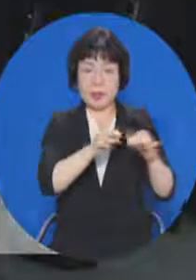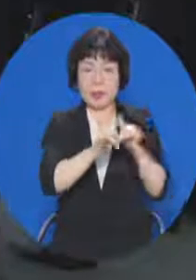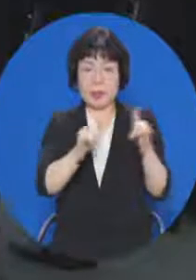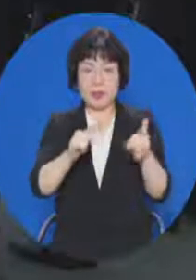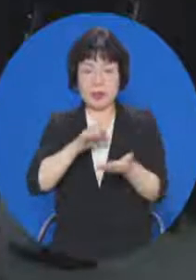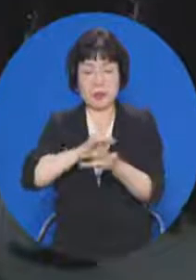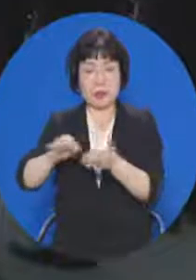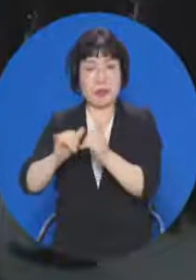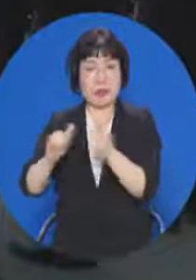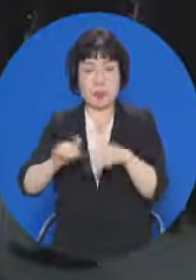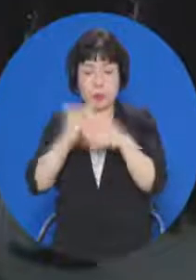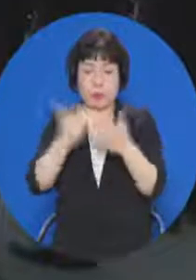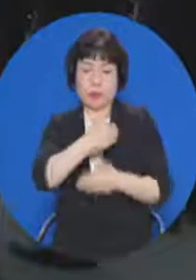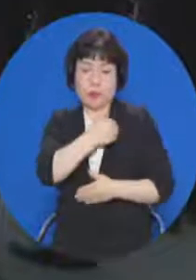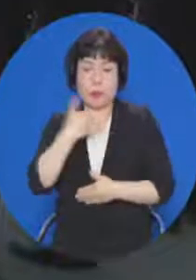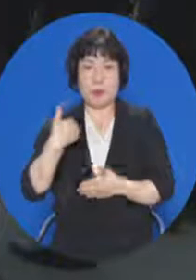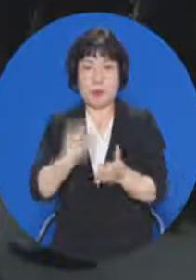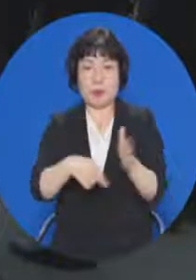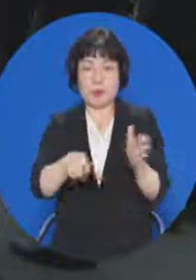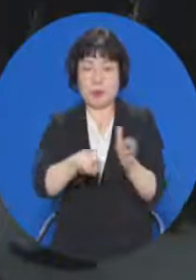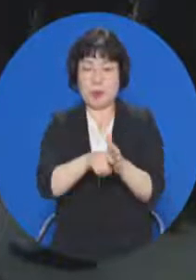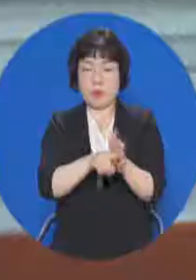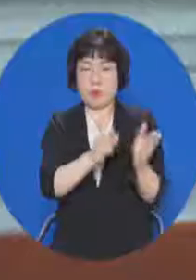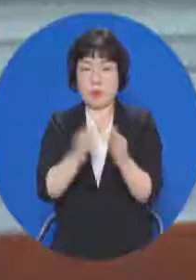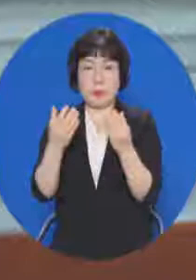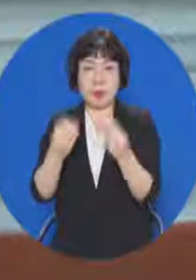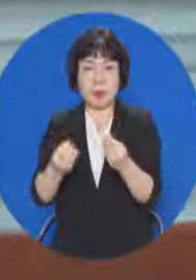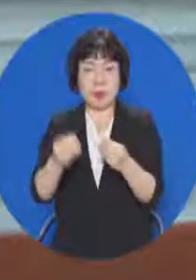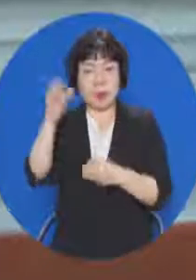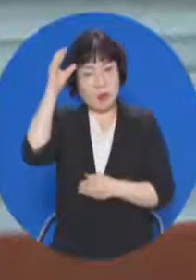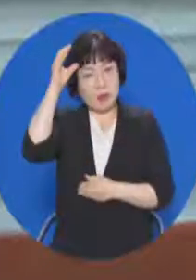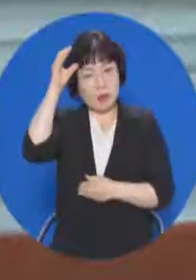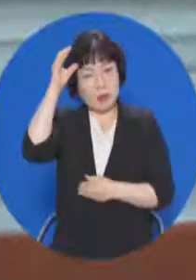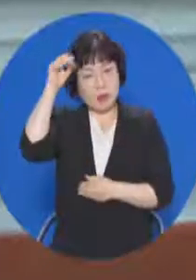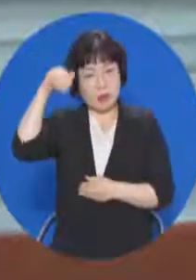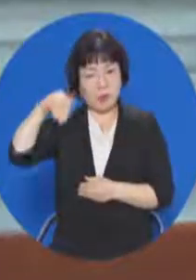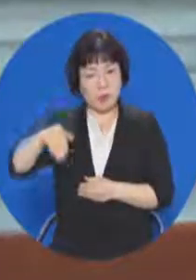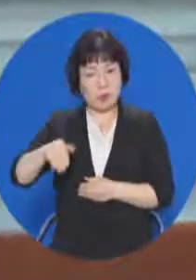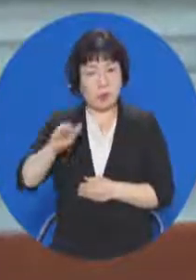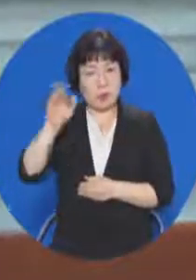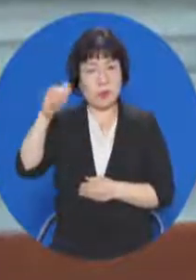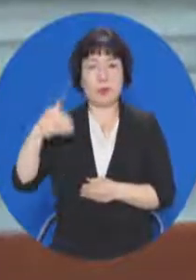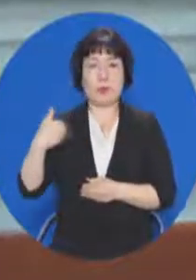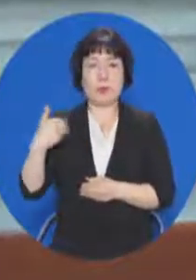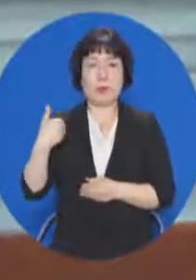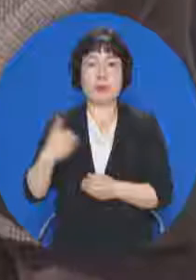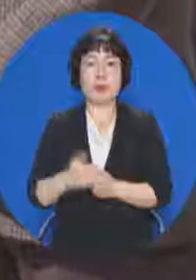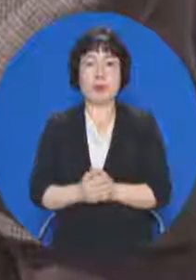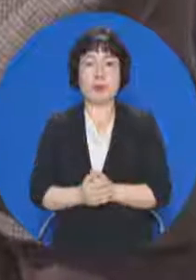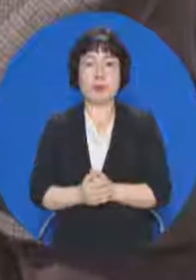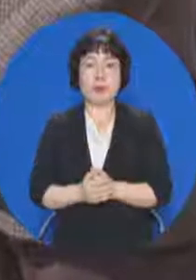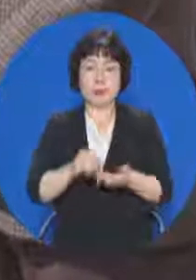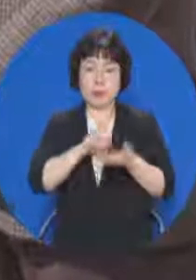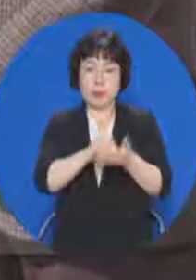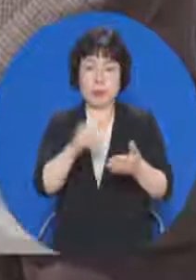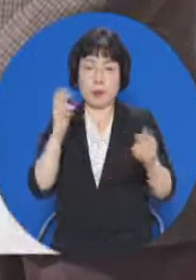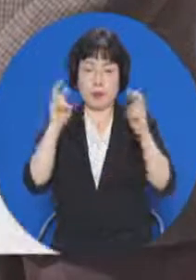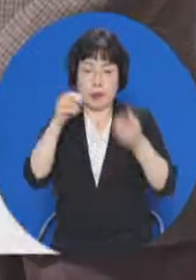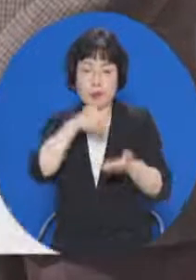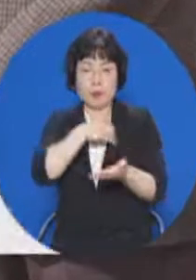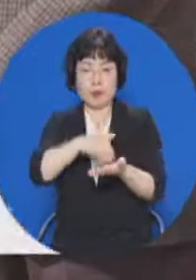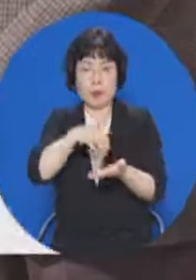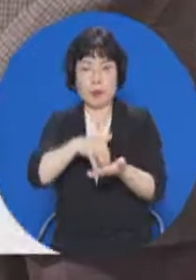이용자 모두 만족할 만한 요인을 갖췄지만 기대만큼 활성화 될 수 있을지는 미지수입니다 등록된 업체 수가